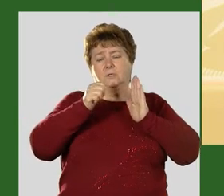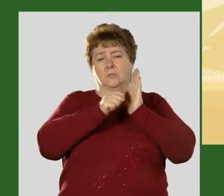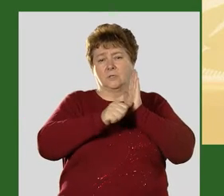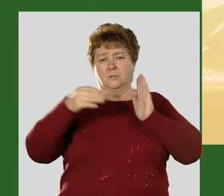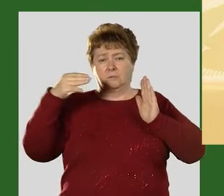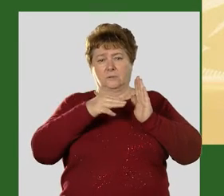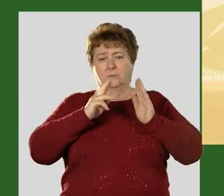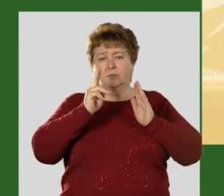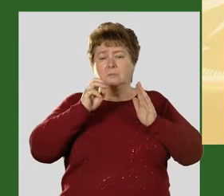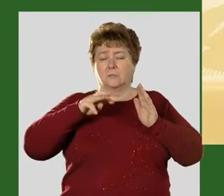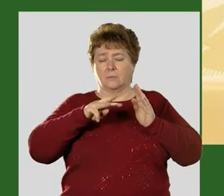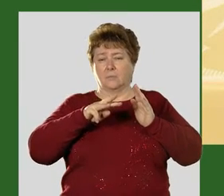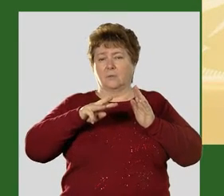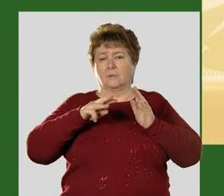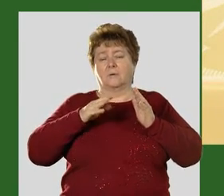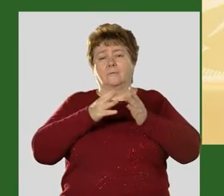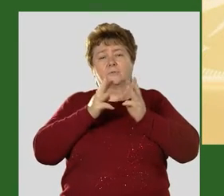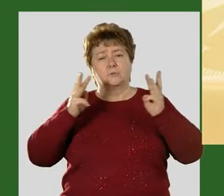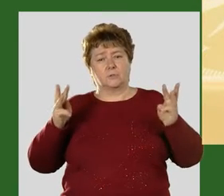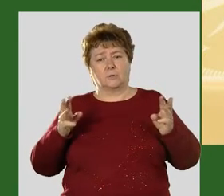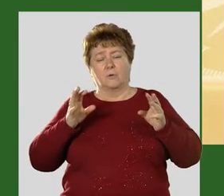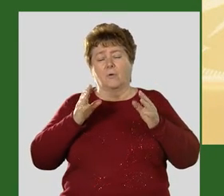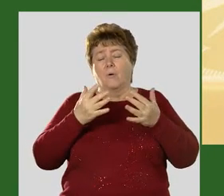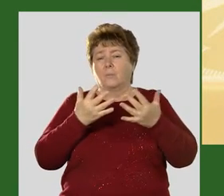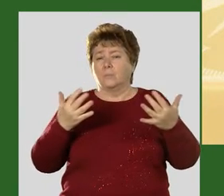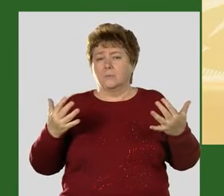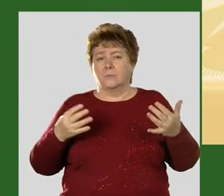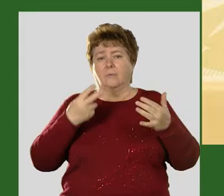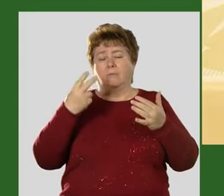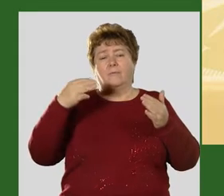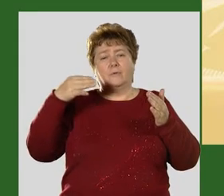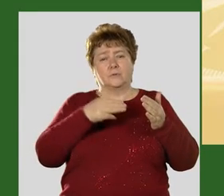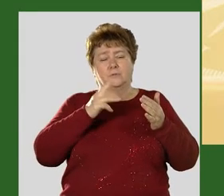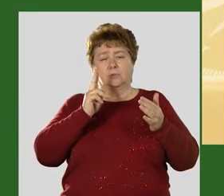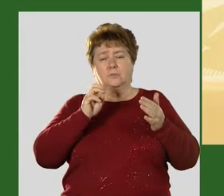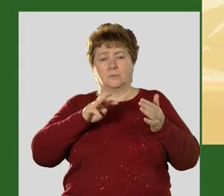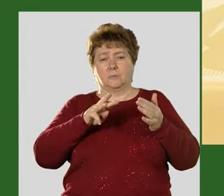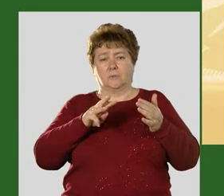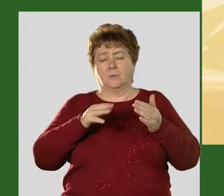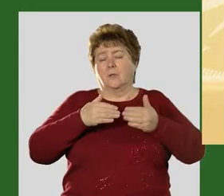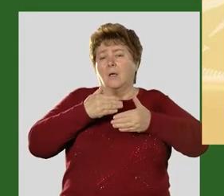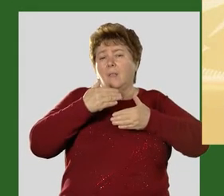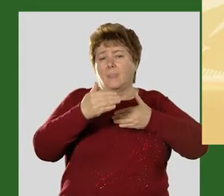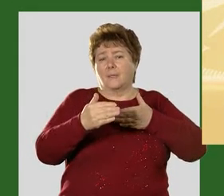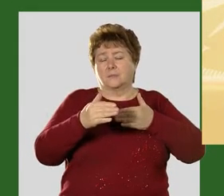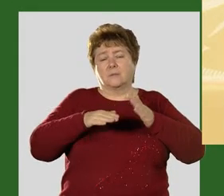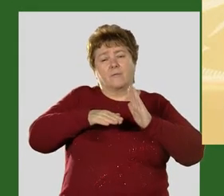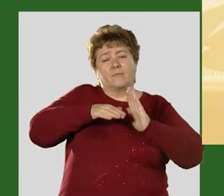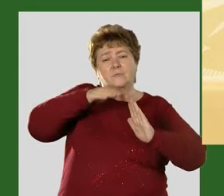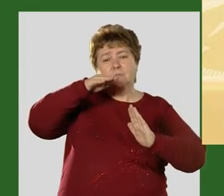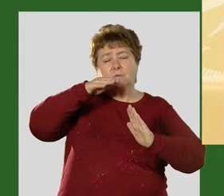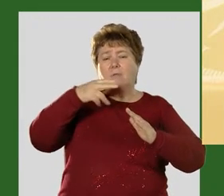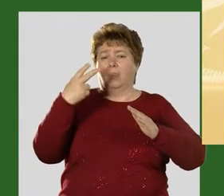60 тысяч километров, шириной около 2000 километров и относительной